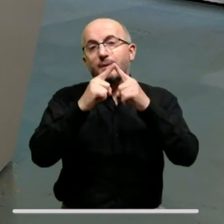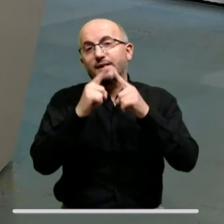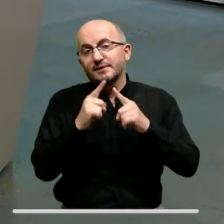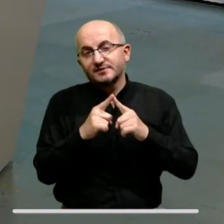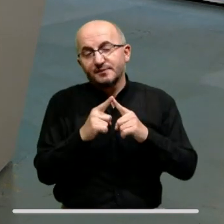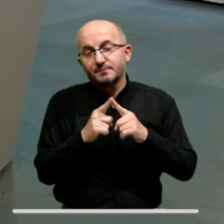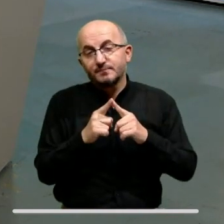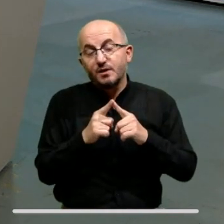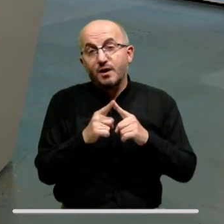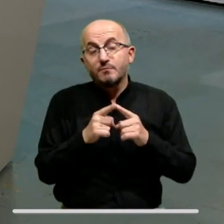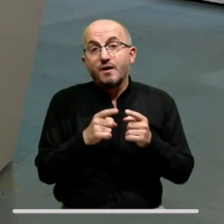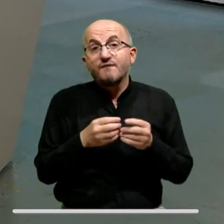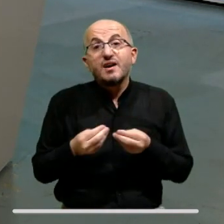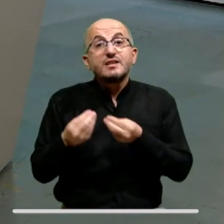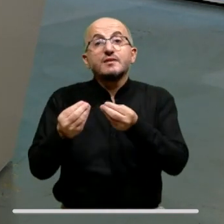demiyorum diyor.